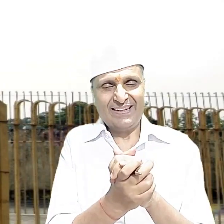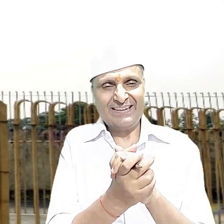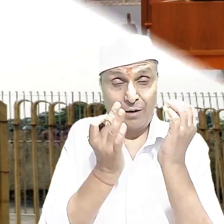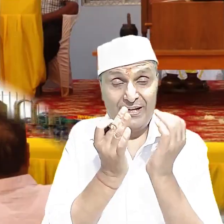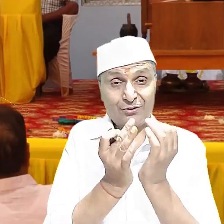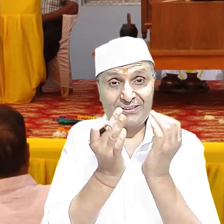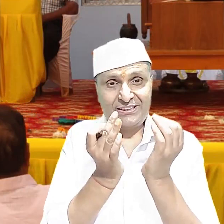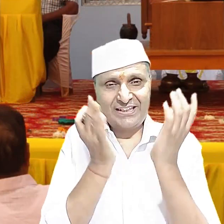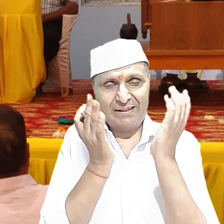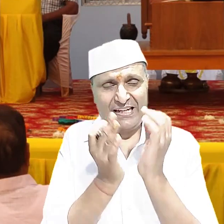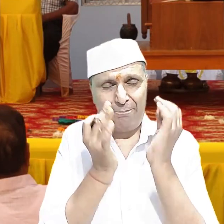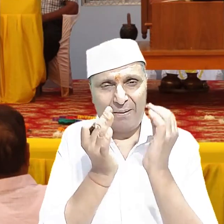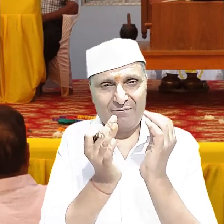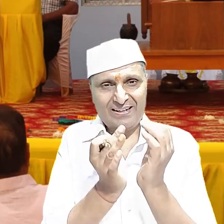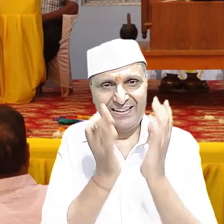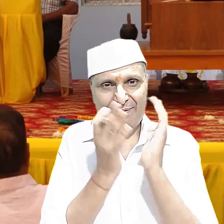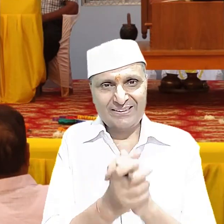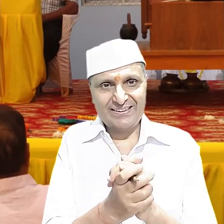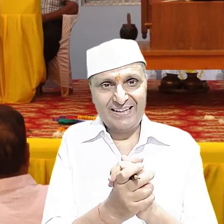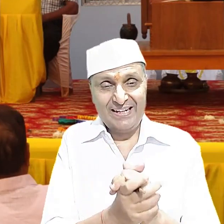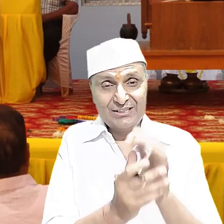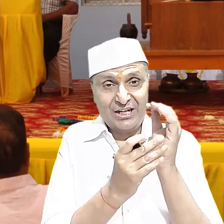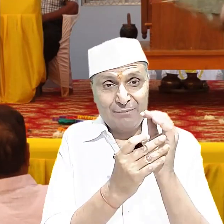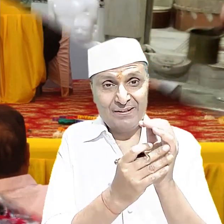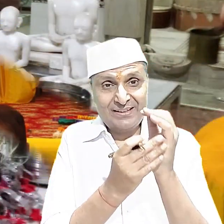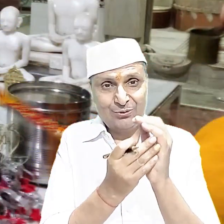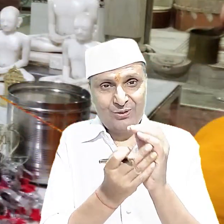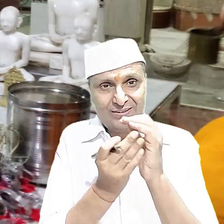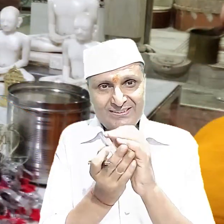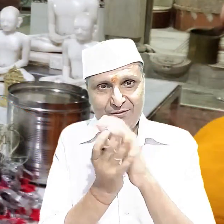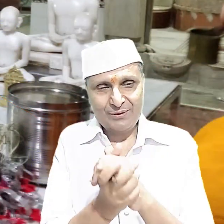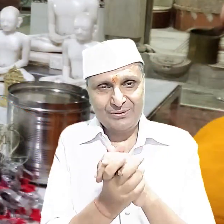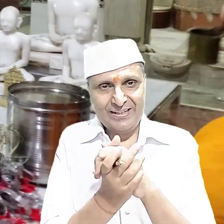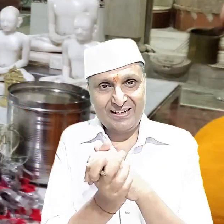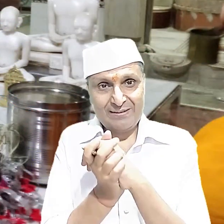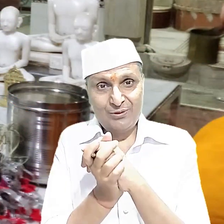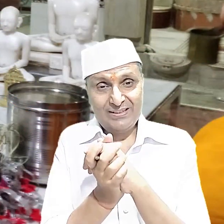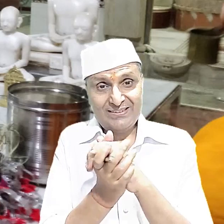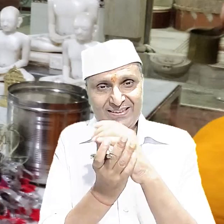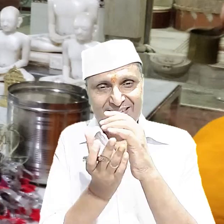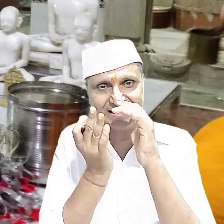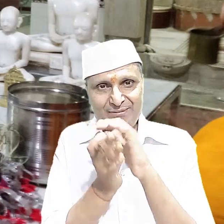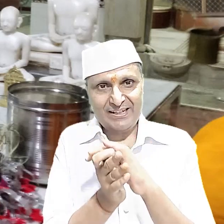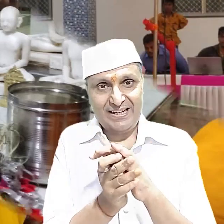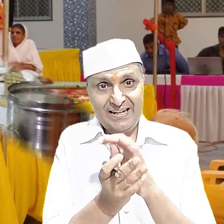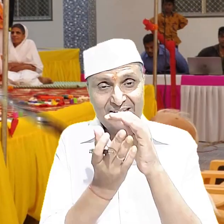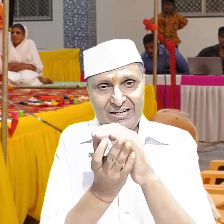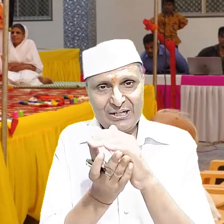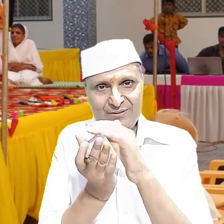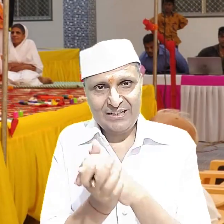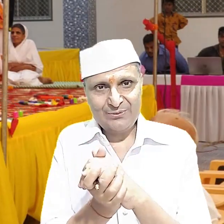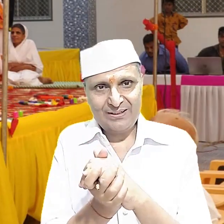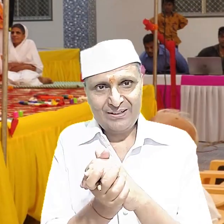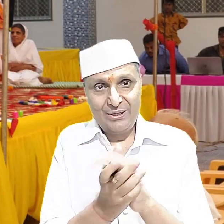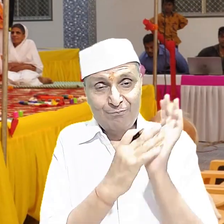उनके धरा की। अब एक और सिद्ध क्षेत्र की बात करें, पावागढ़ की बात करते हैं, जहां पर गत 29 नवंबर को यह कार्यक्रम हुए, जिसके चित्र आप देख रहे हैं।